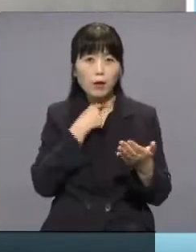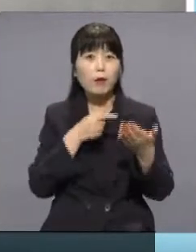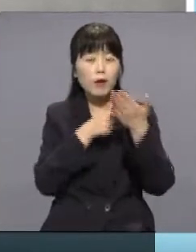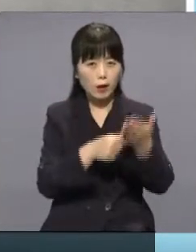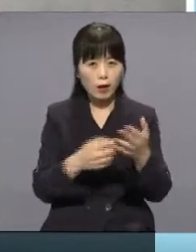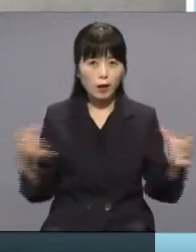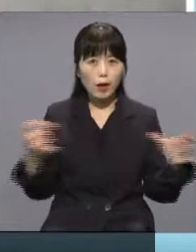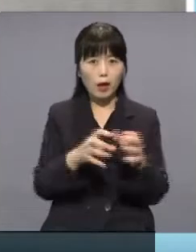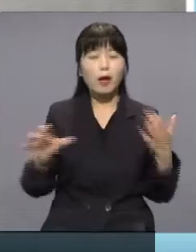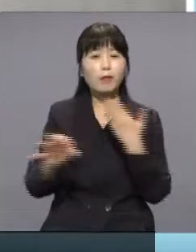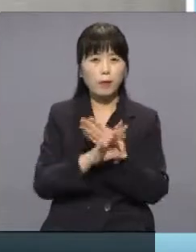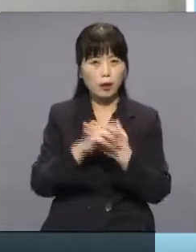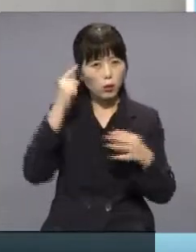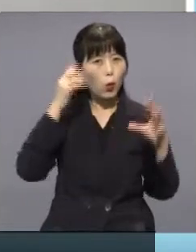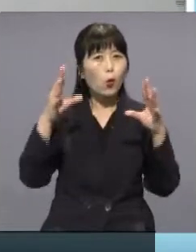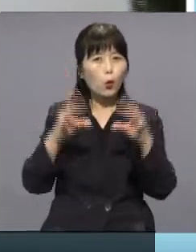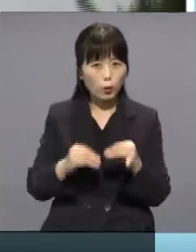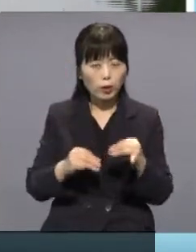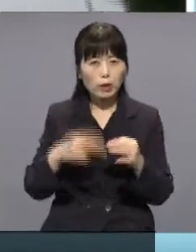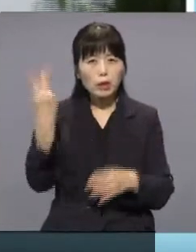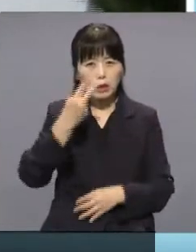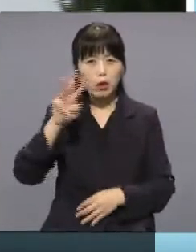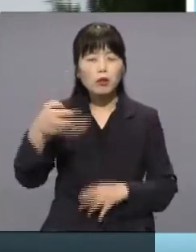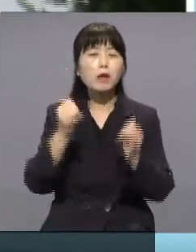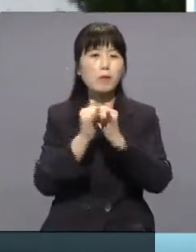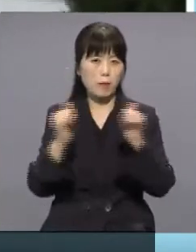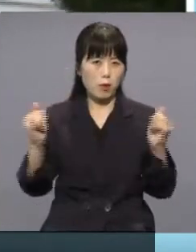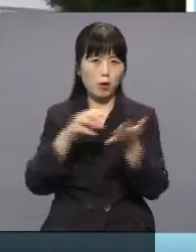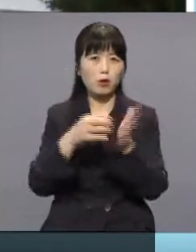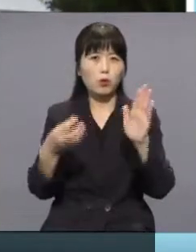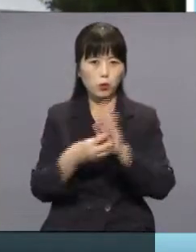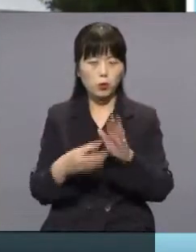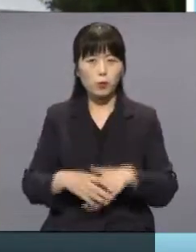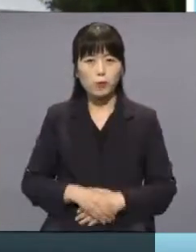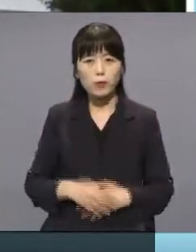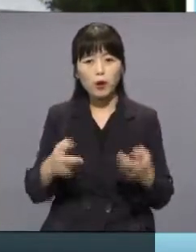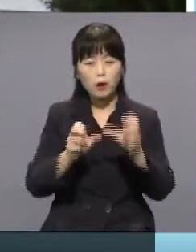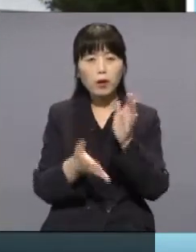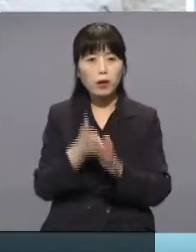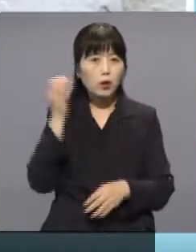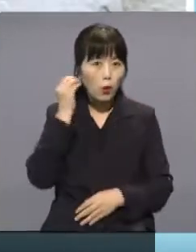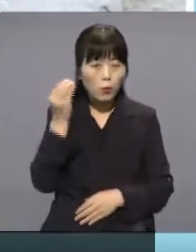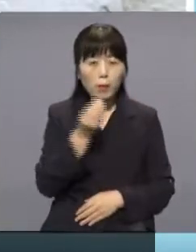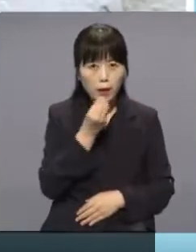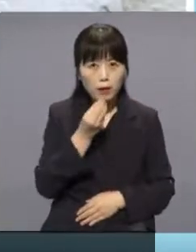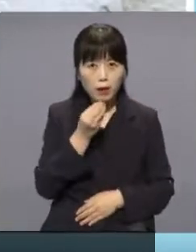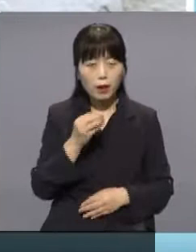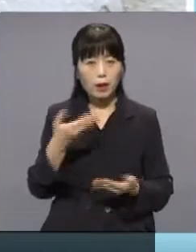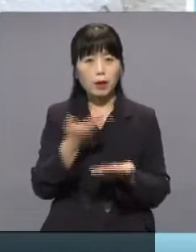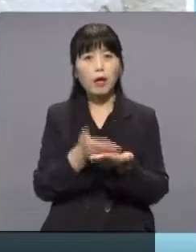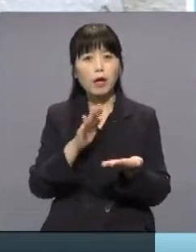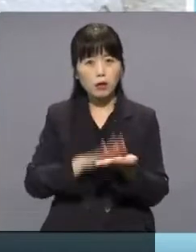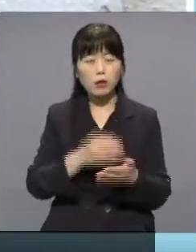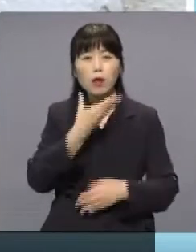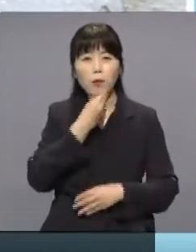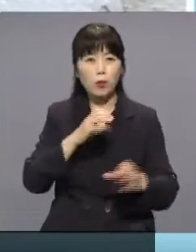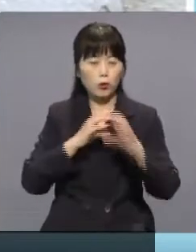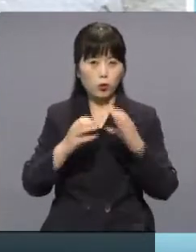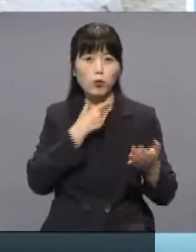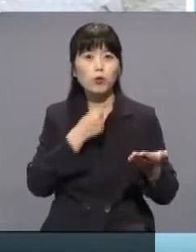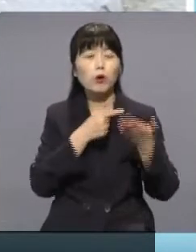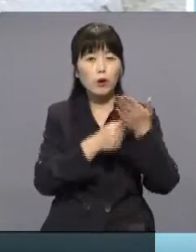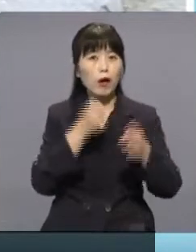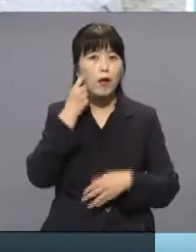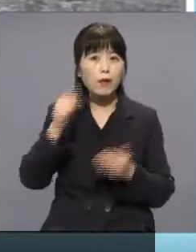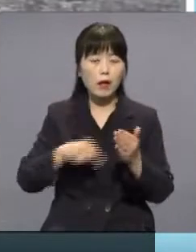합치게 되면 청원 동의자가 2,300명 가량에 이르는 수준인데요 아 성남시 홈페이지에 개설한 행복 소똥 청원은